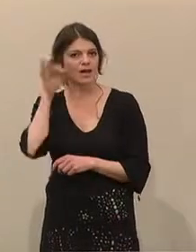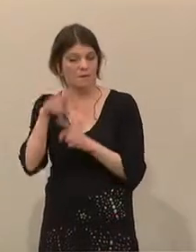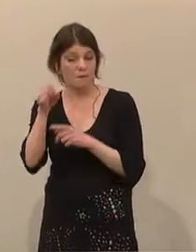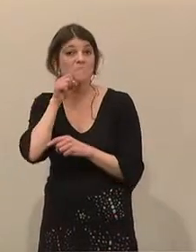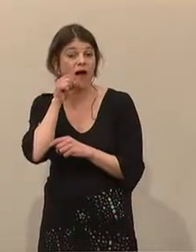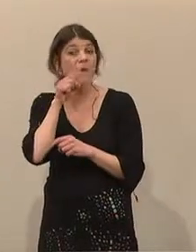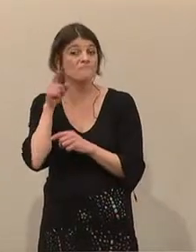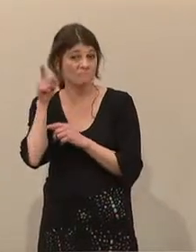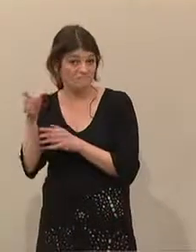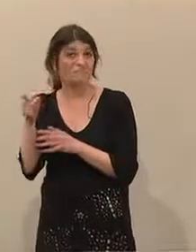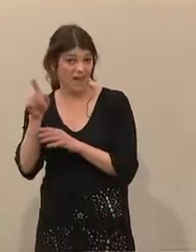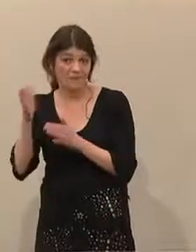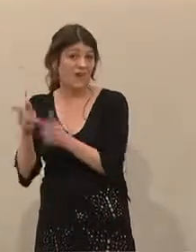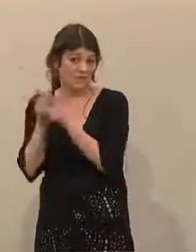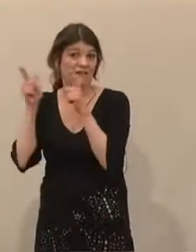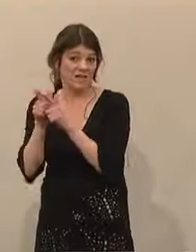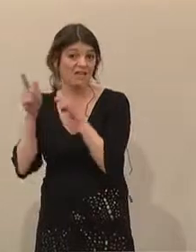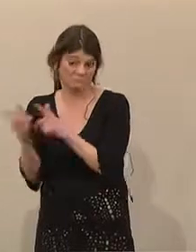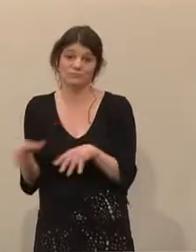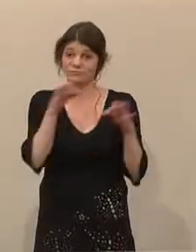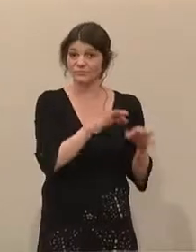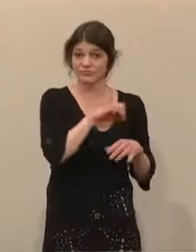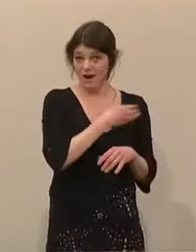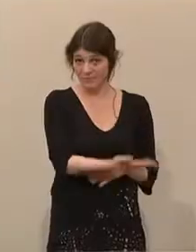einem Großteil dazu bei.